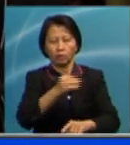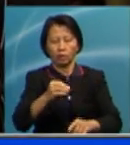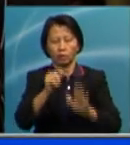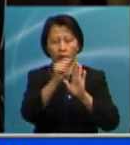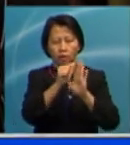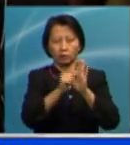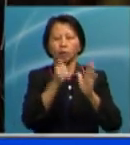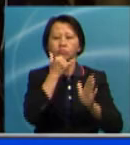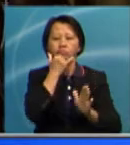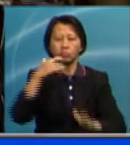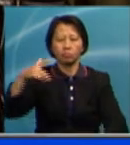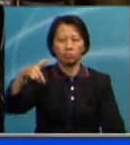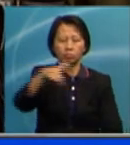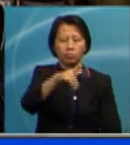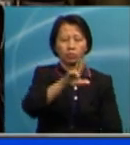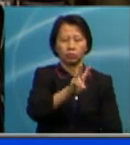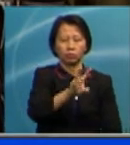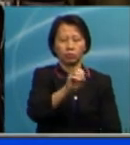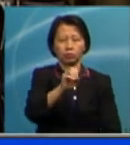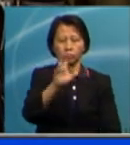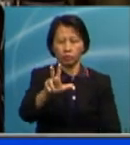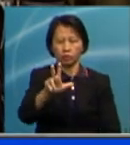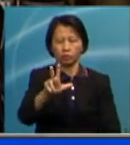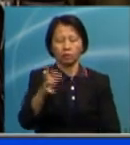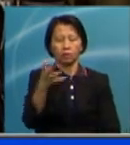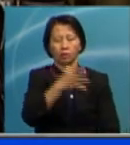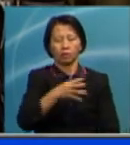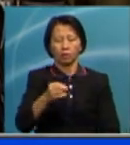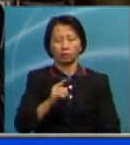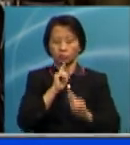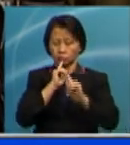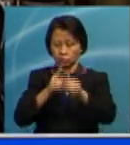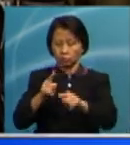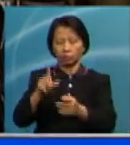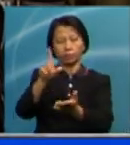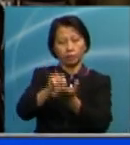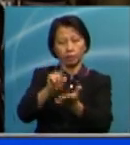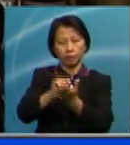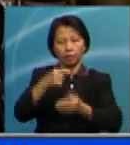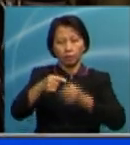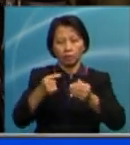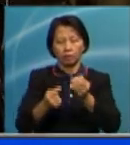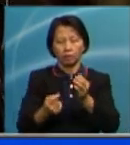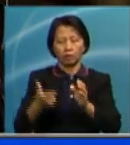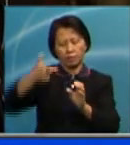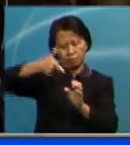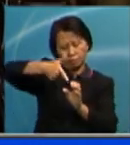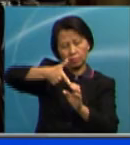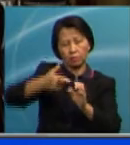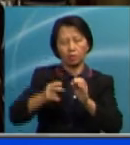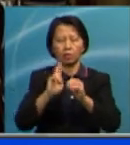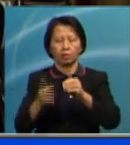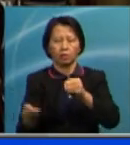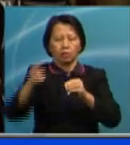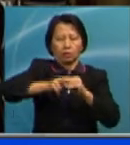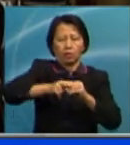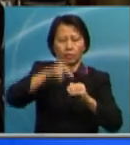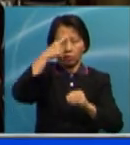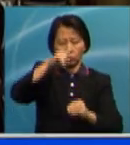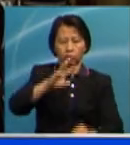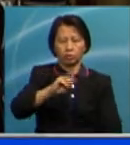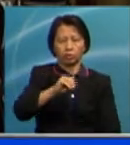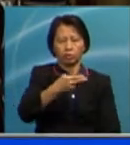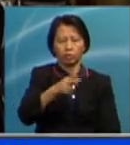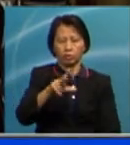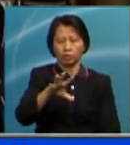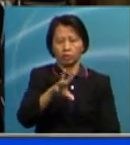akta kesalahan penerbangan 2003 dan selain pada itu menjawab soalan media mengenai minyak tambahan bagi pesawat Mas ketua pegawai